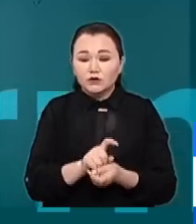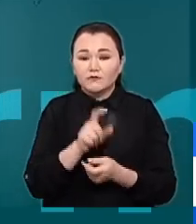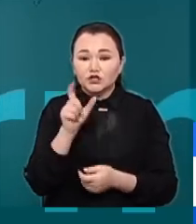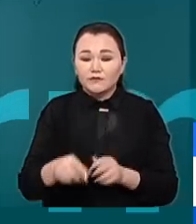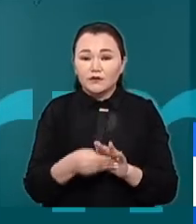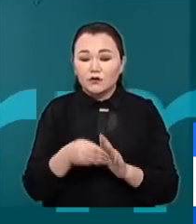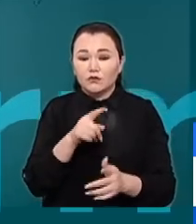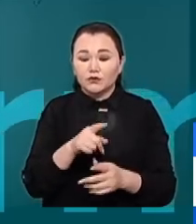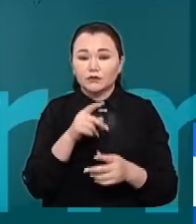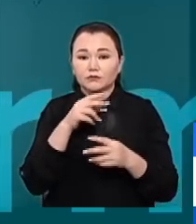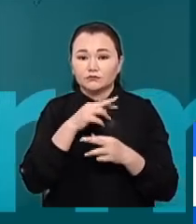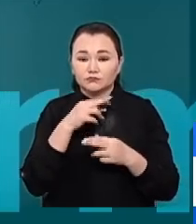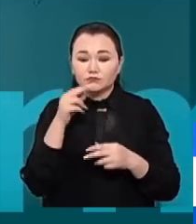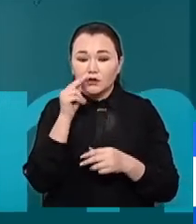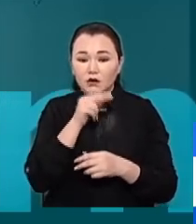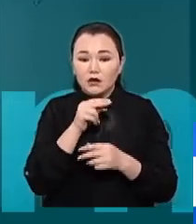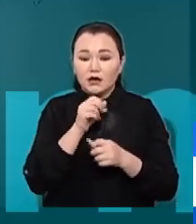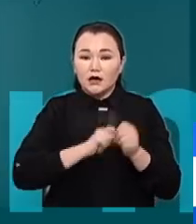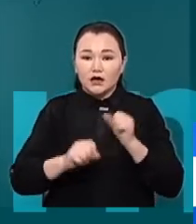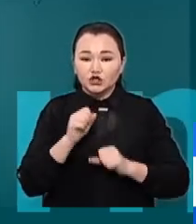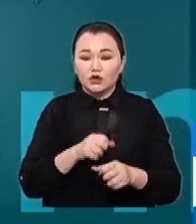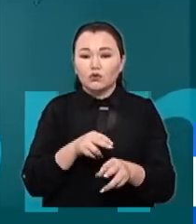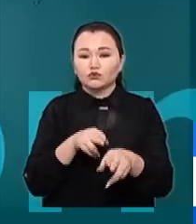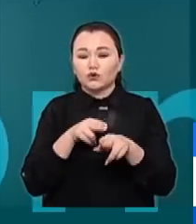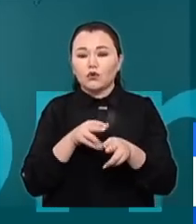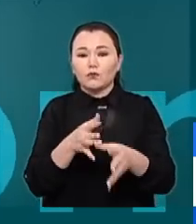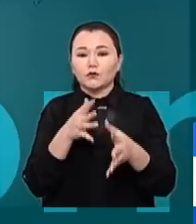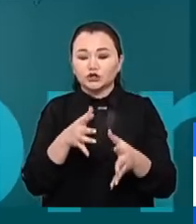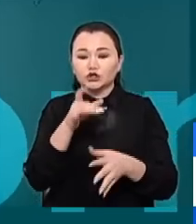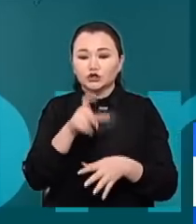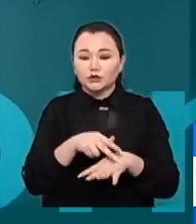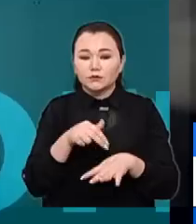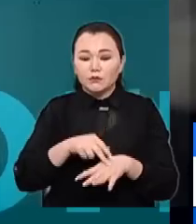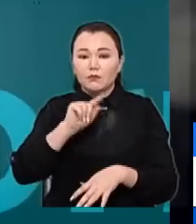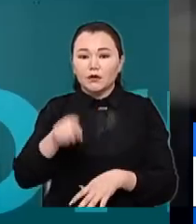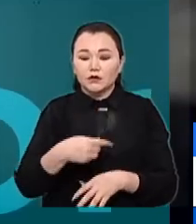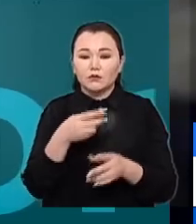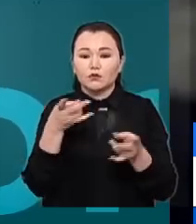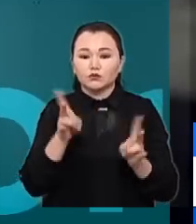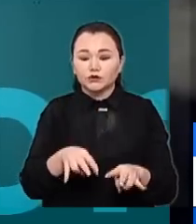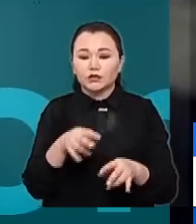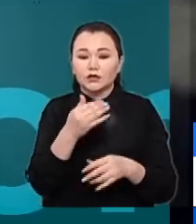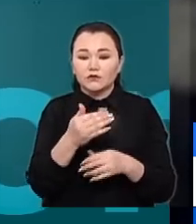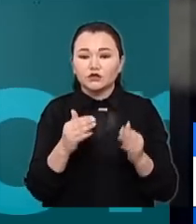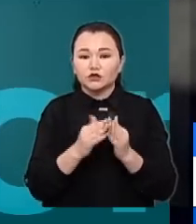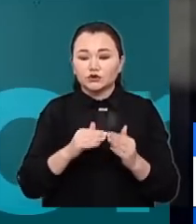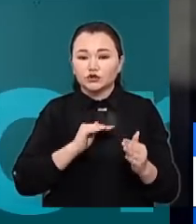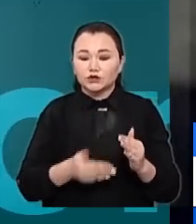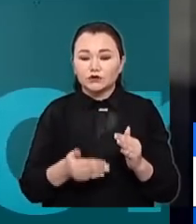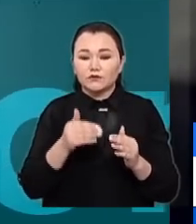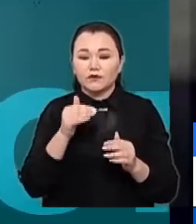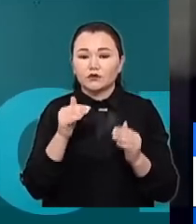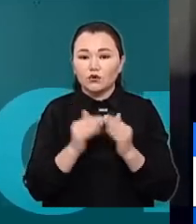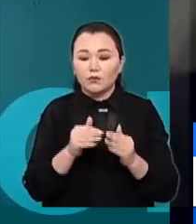противление он направил заряженное ружье угрожая участковый потребовал покинуть территории его частного дома